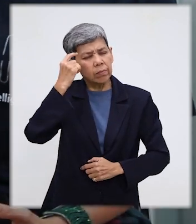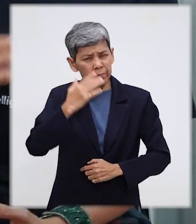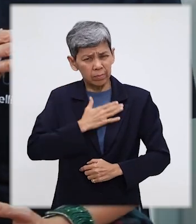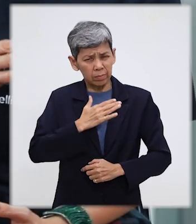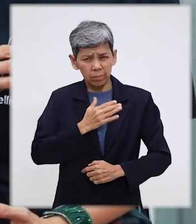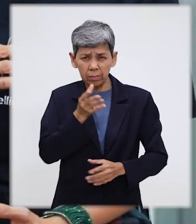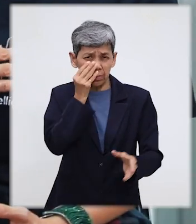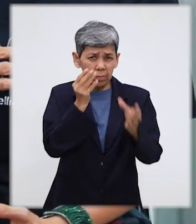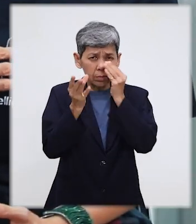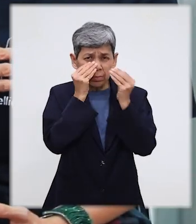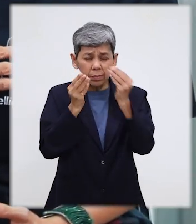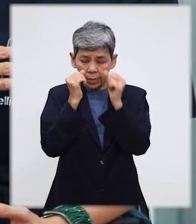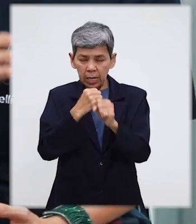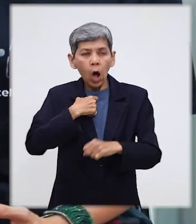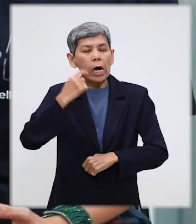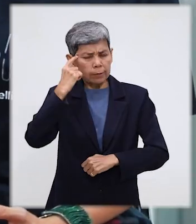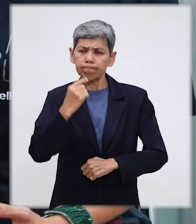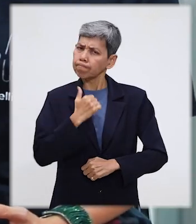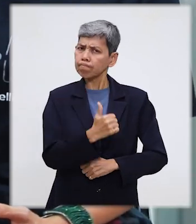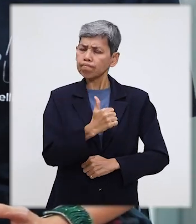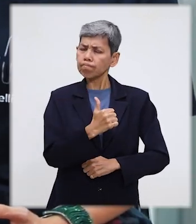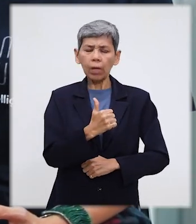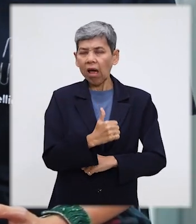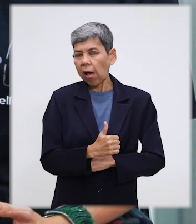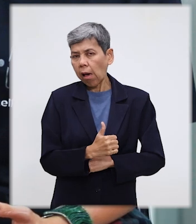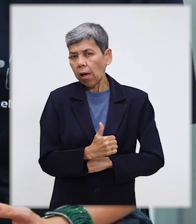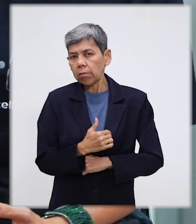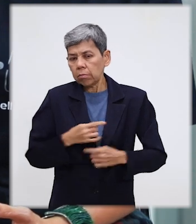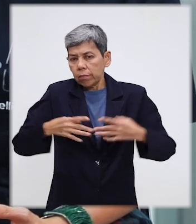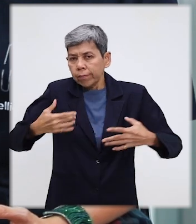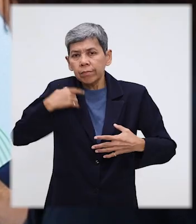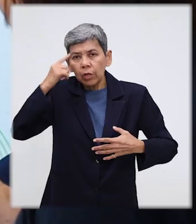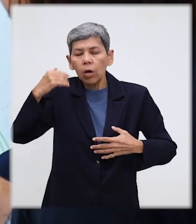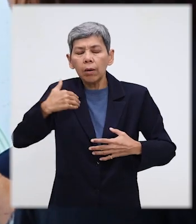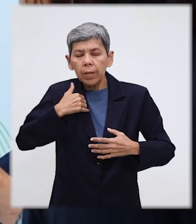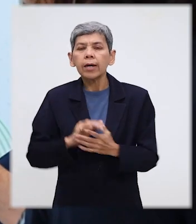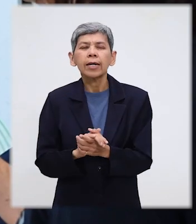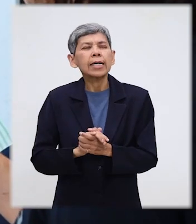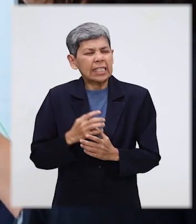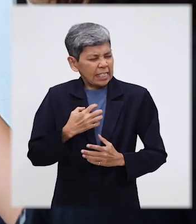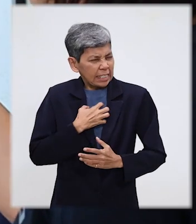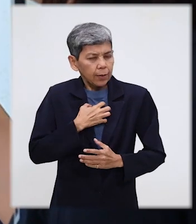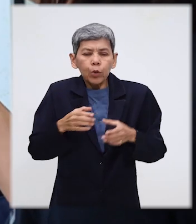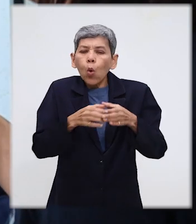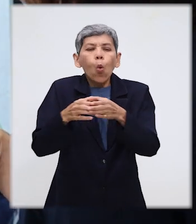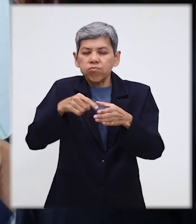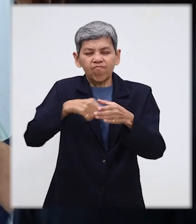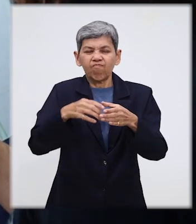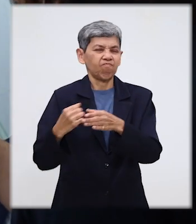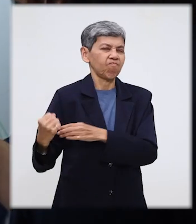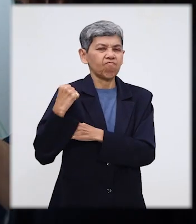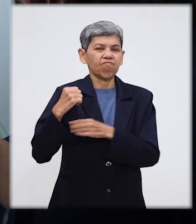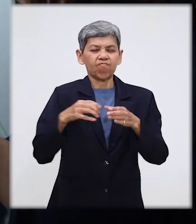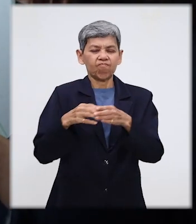ที่เรามองเนี่ยเราคิดว่าอันนี้ดีกับเขาแต่มันอาจจะไม่ฟิตกับเขาก็ได้สุดท้ายก็คืออยากให้เขากลุ่มเขาเองเนี่ยเข้ม